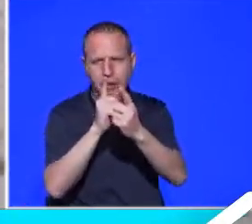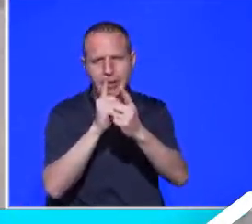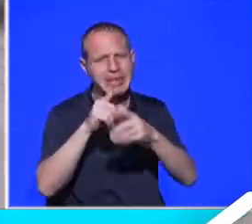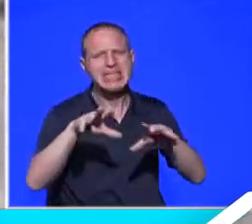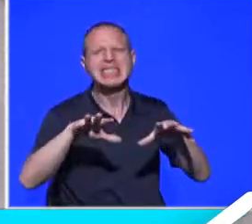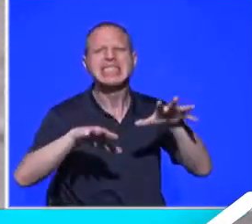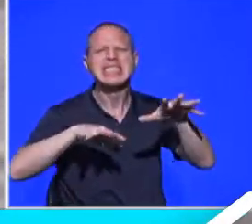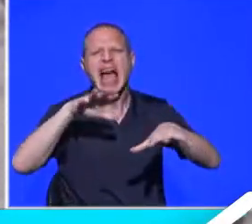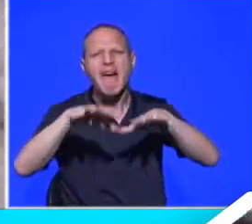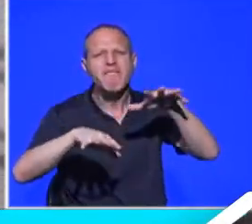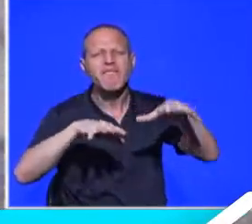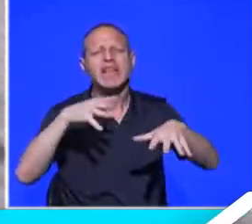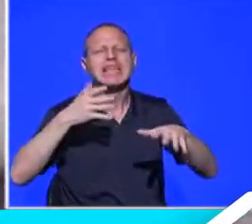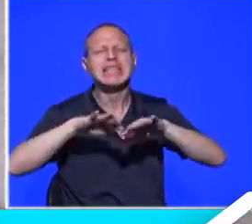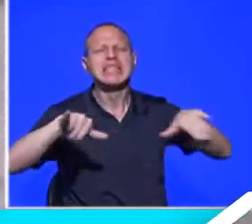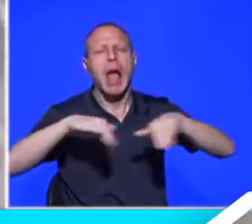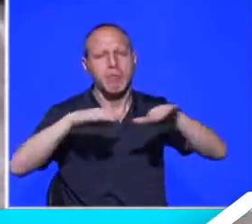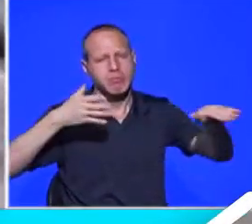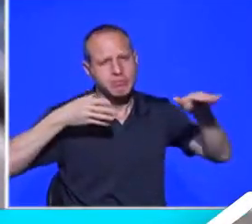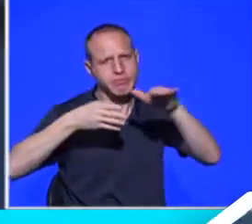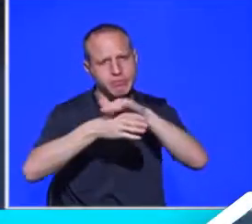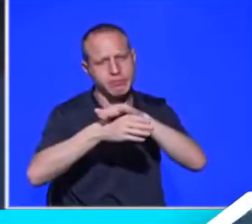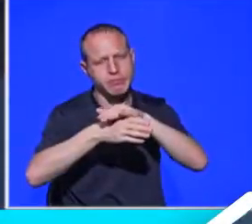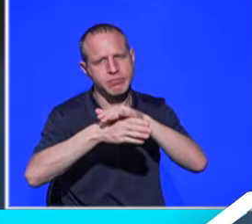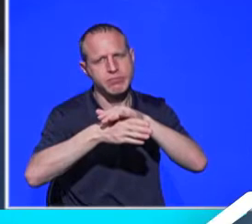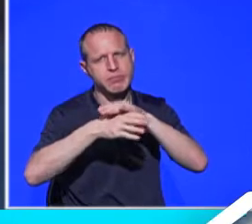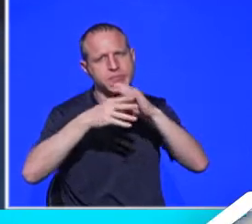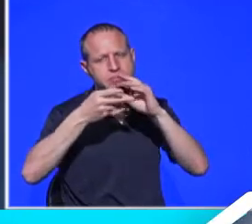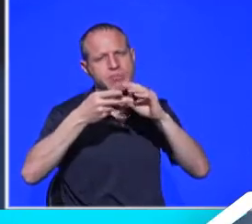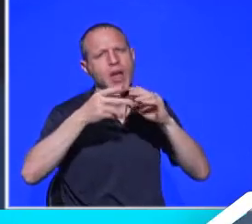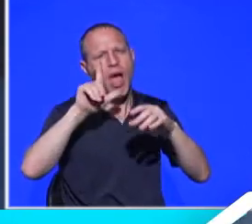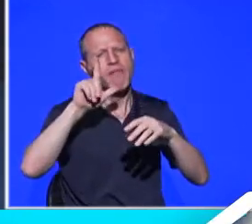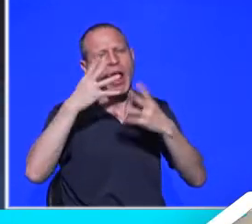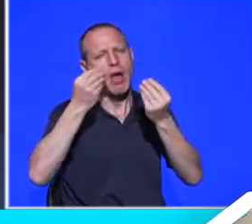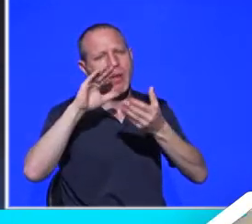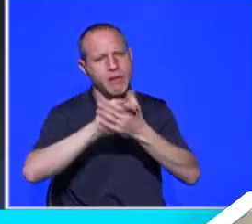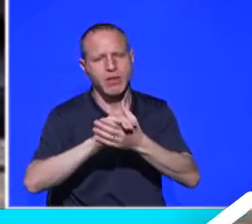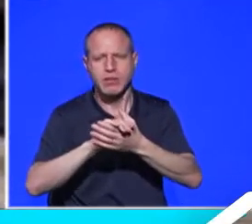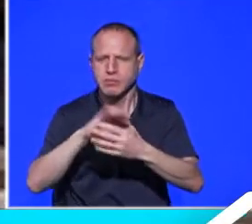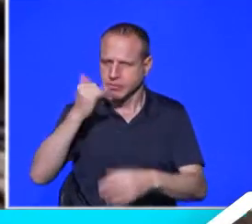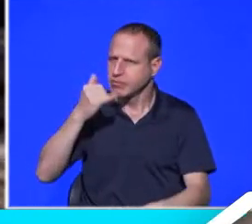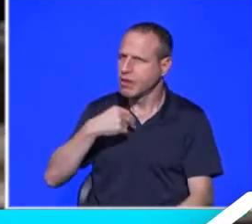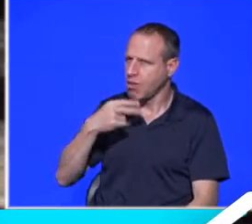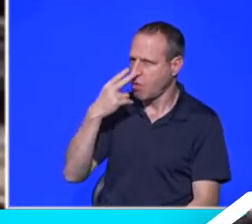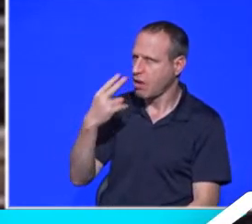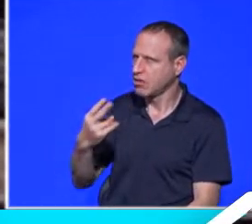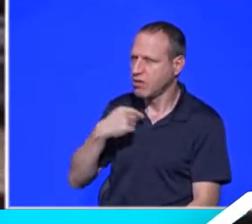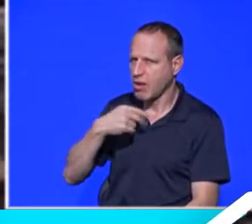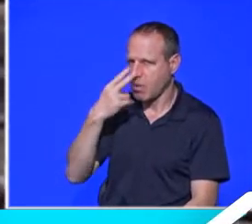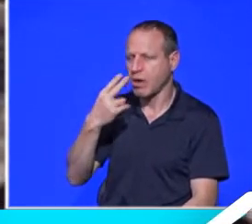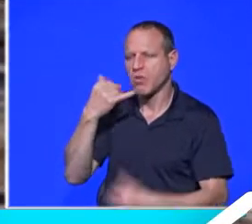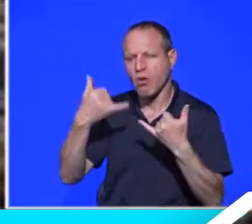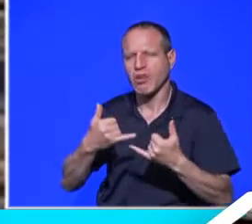בצו ים שנפלט, אבל הרבה חברים שהסתובבו וניקו בחוף בניקיונות המאה. כן, ראינו ואנחנו רואים גם עכשיו את